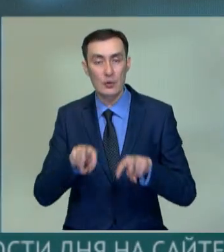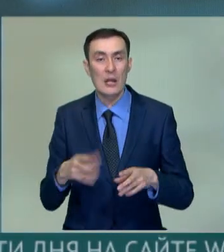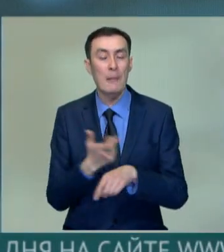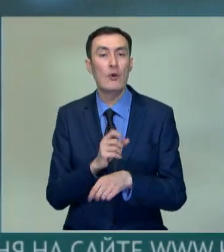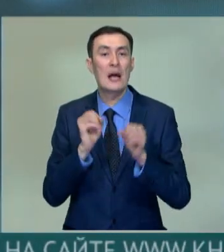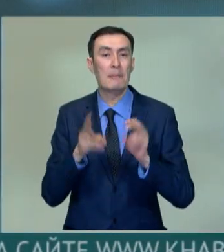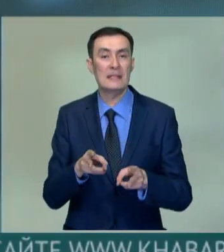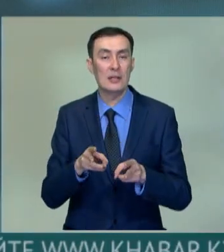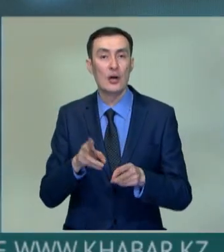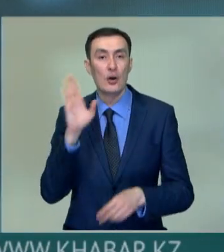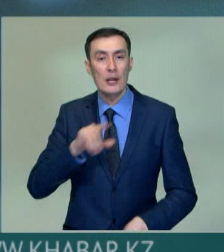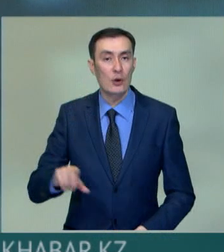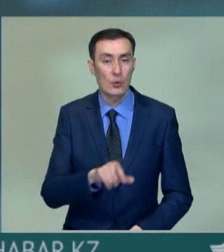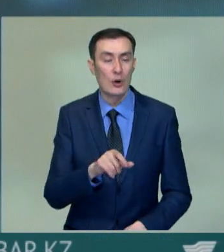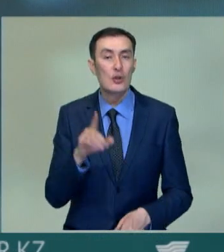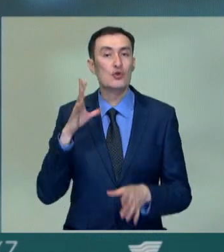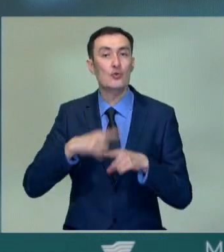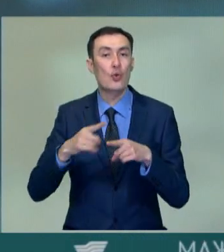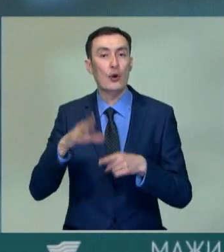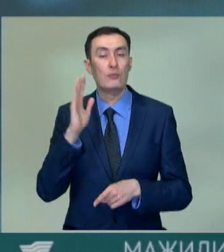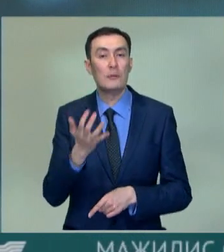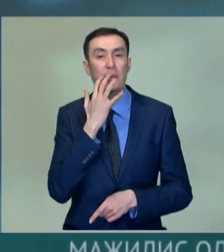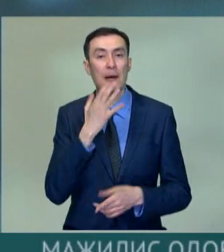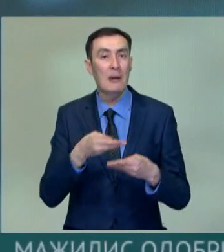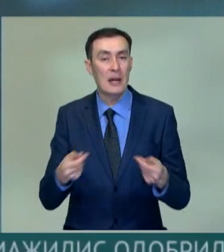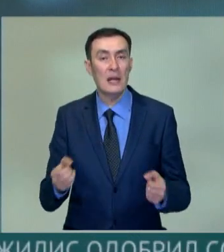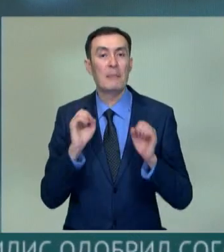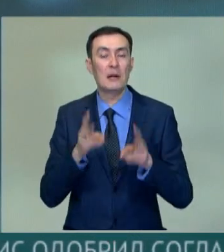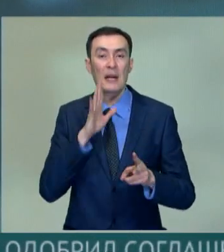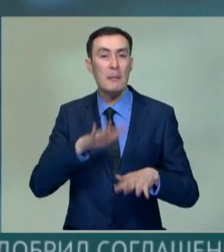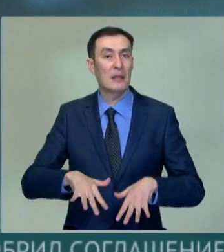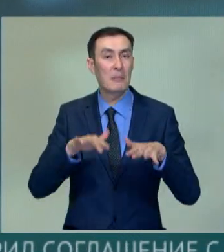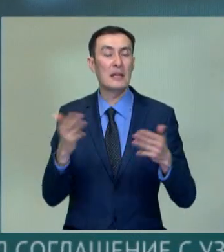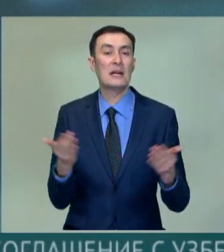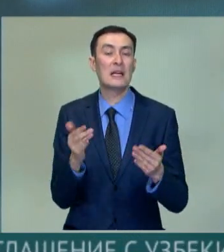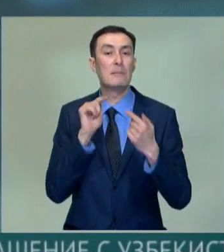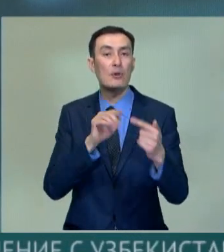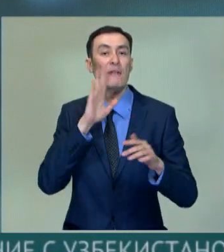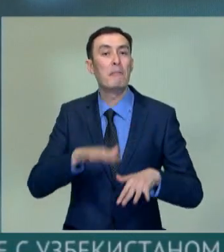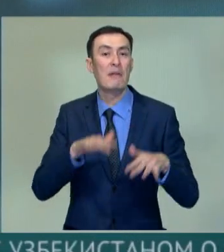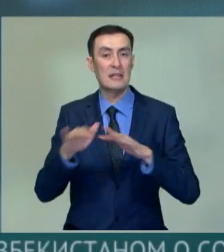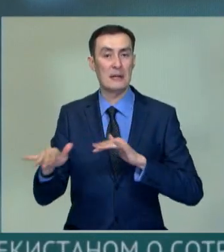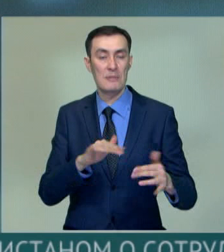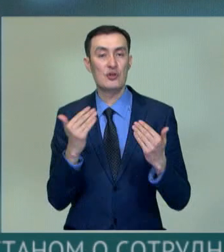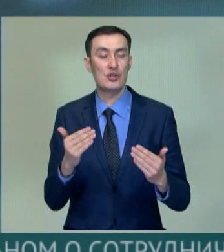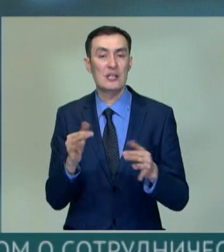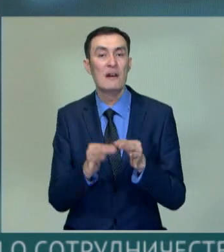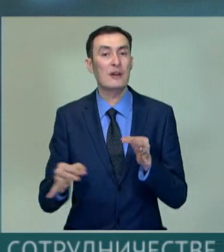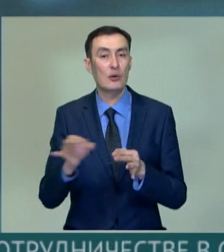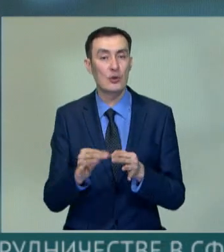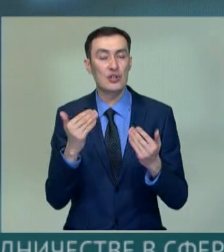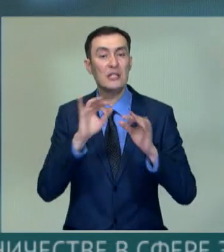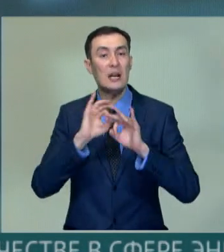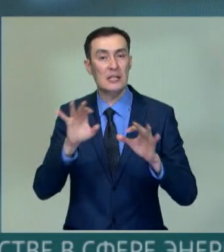участки Сырдарьи. В регионе ждут потепления. Насколько высок риск подтоплений и какие противопаводковые меры принимают в регионе,